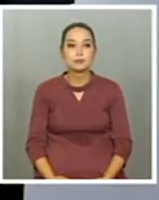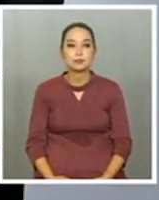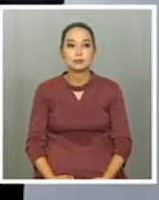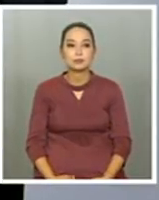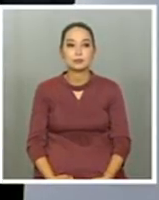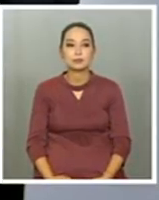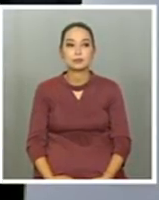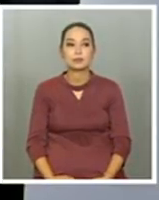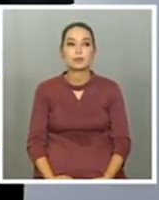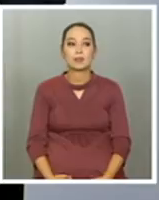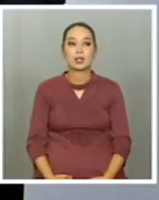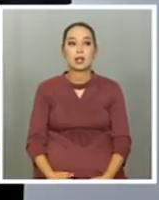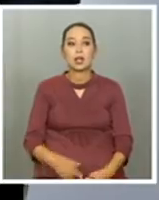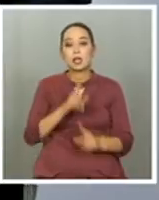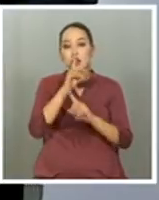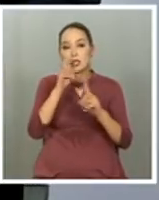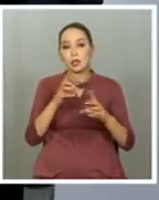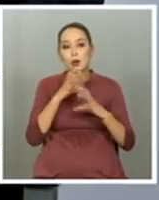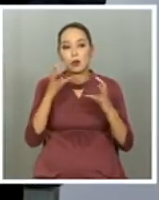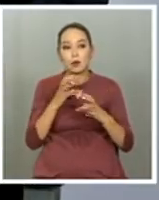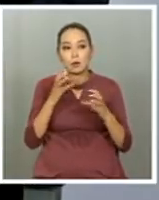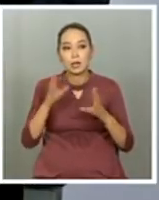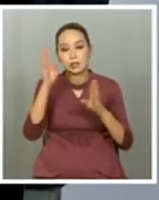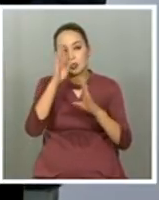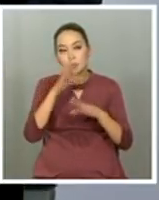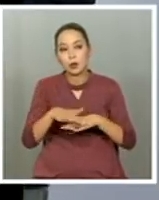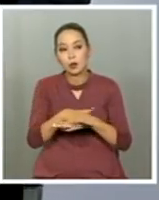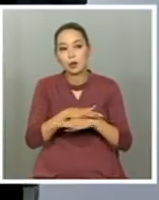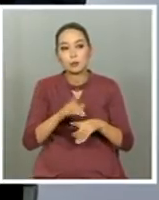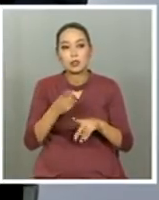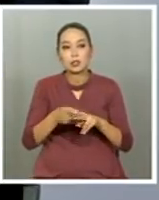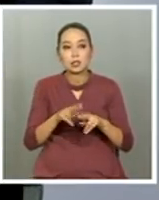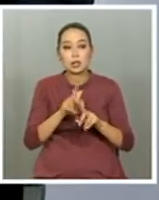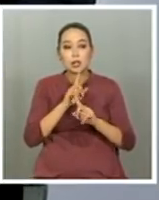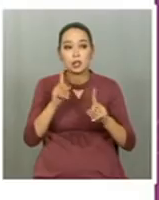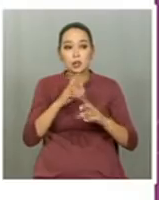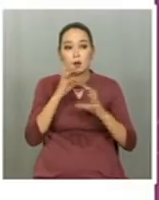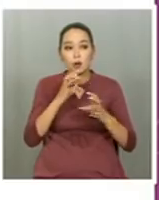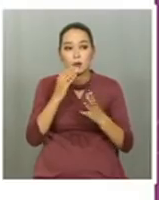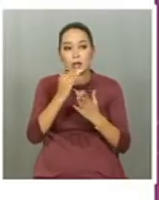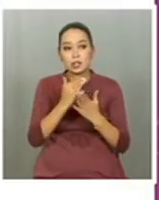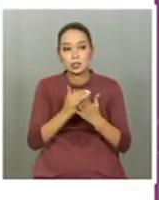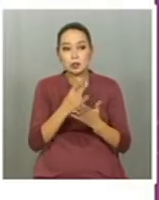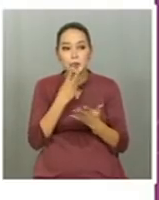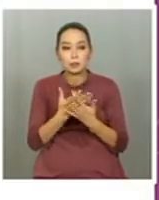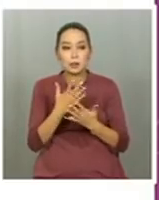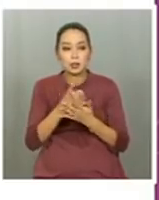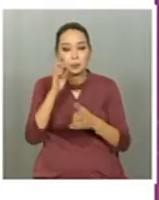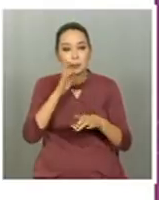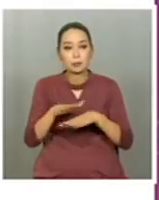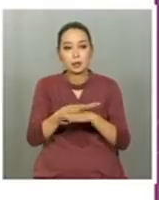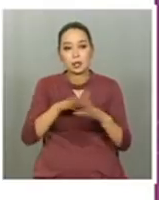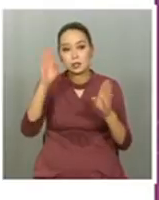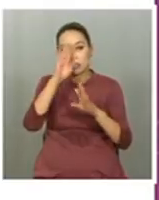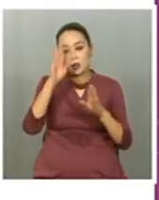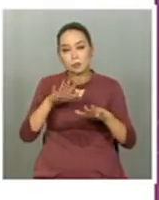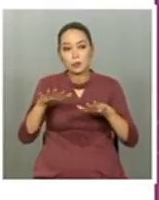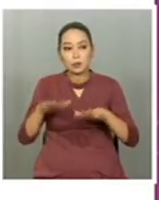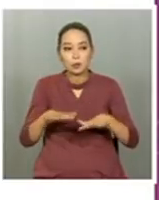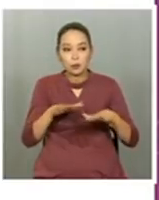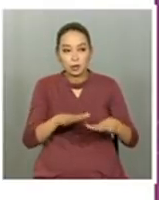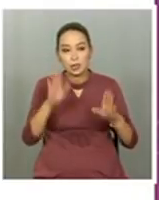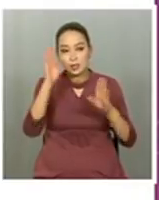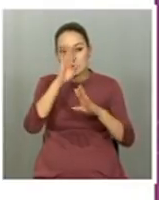Ерекше қорғалатын табиғат аумақтары дегеніміз не? Ол ерекше қорғау режимі белгіленген мемлекеттік табиғи қорық қорының